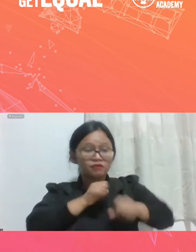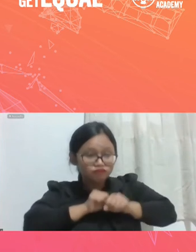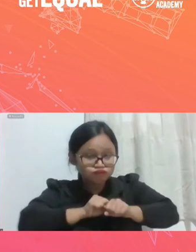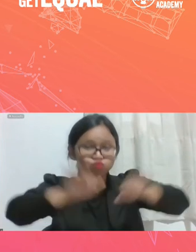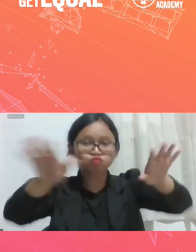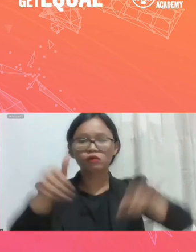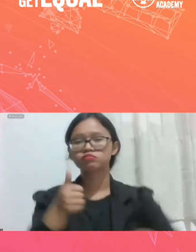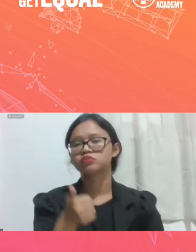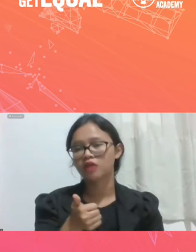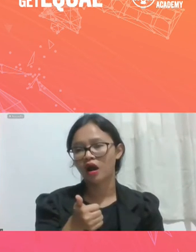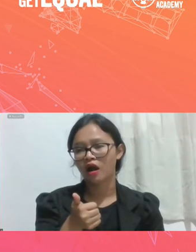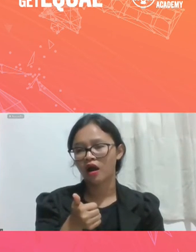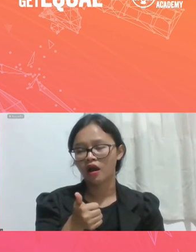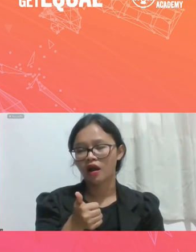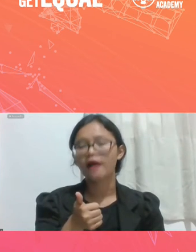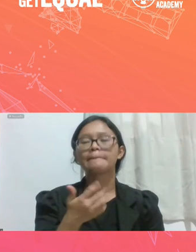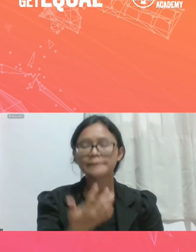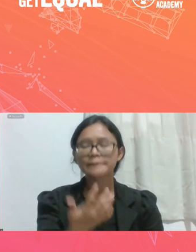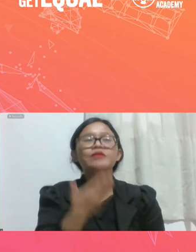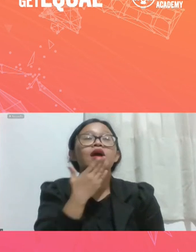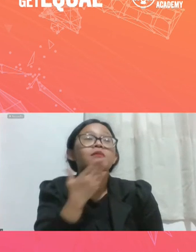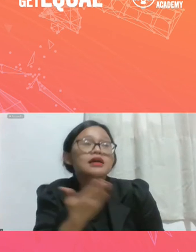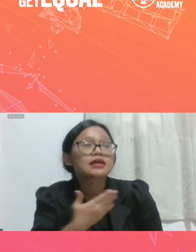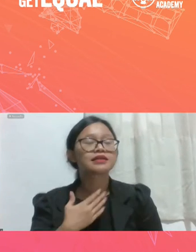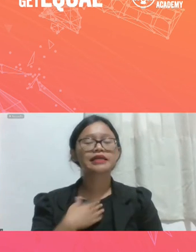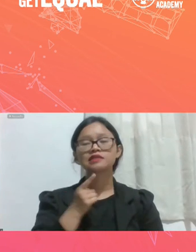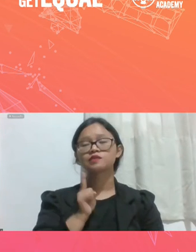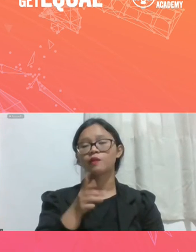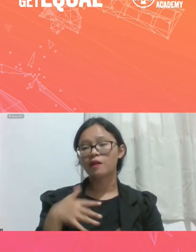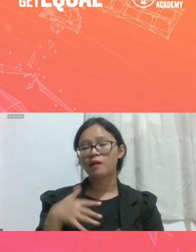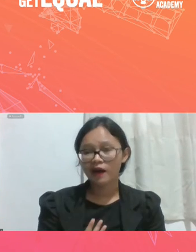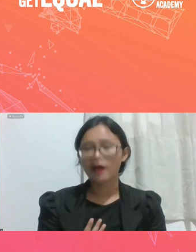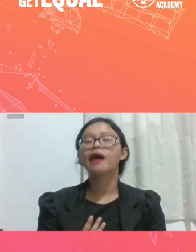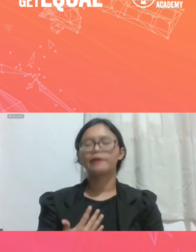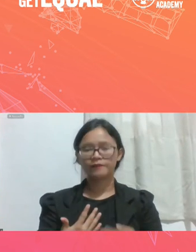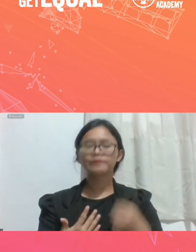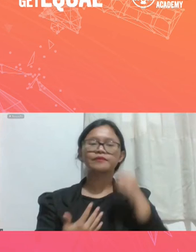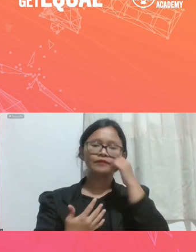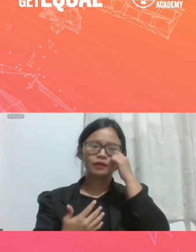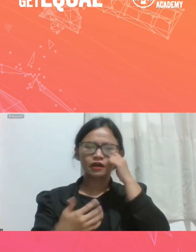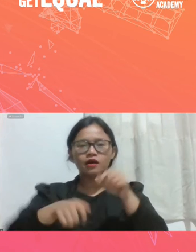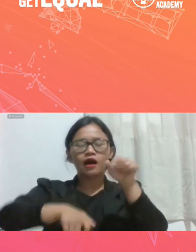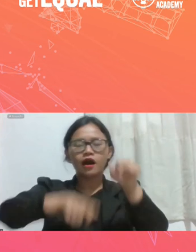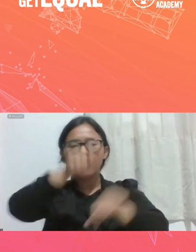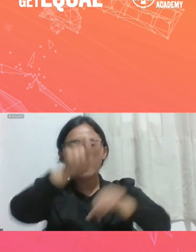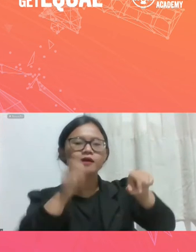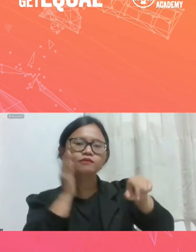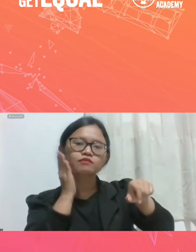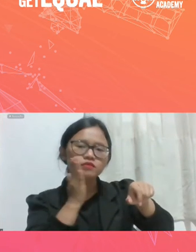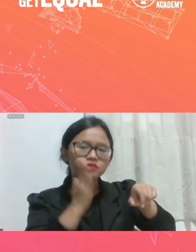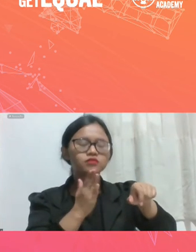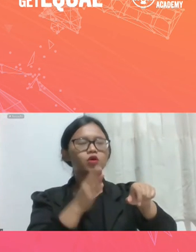ada salah satu faktornya kekerasan terhadap kaum perempuan atau anak-anak yang masih 15